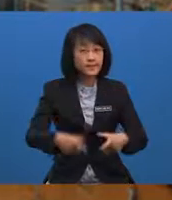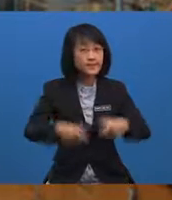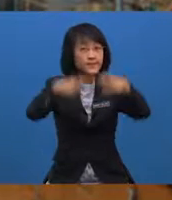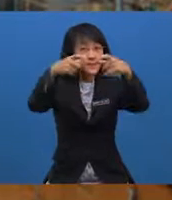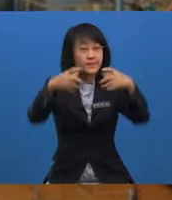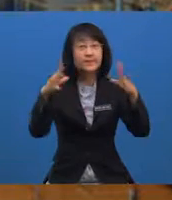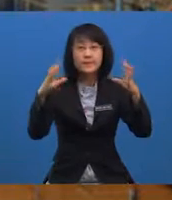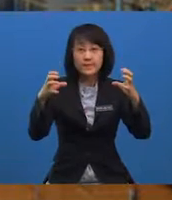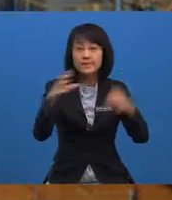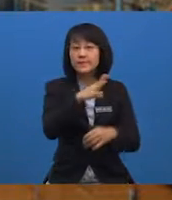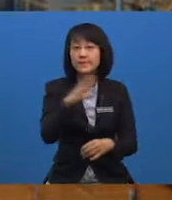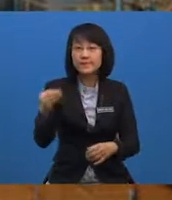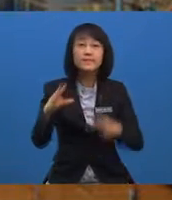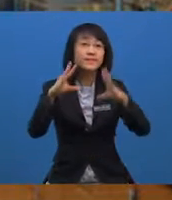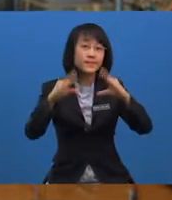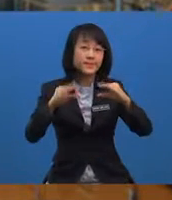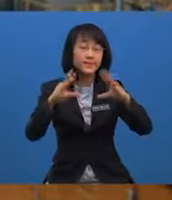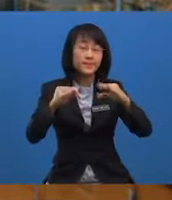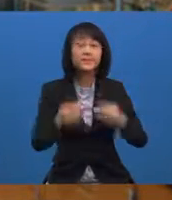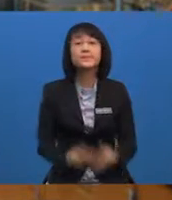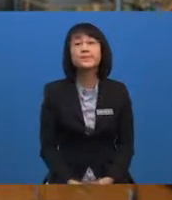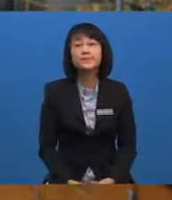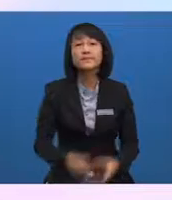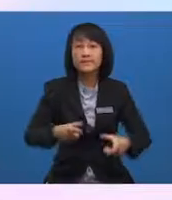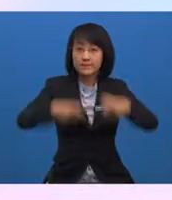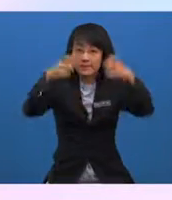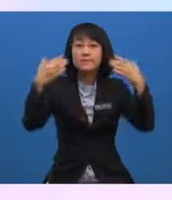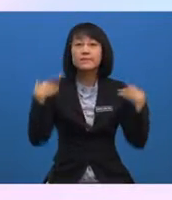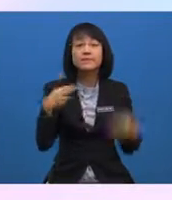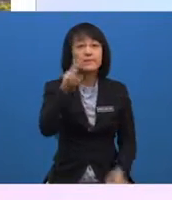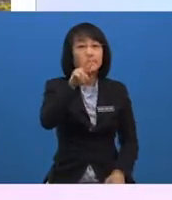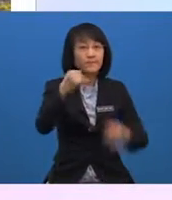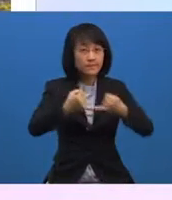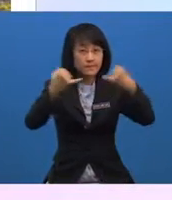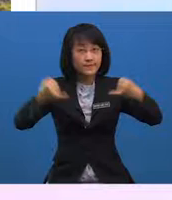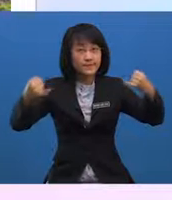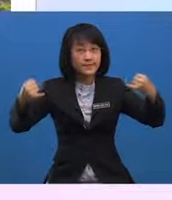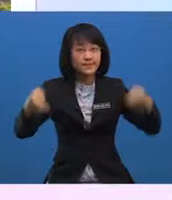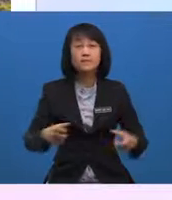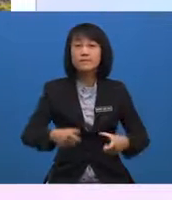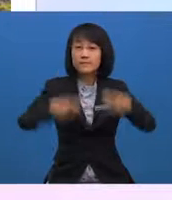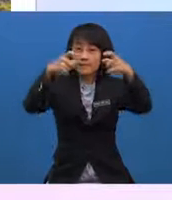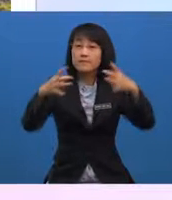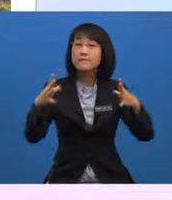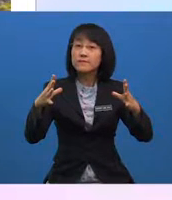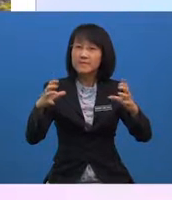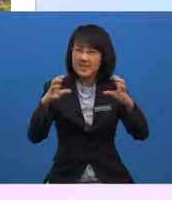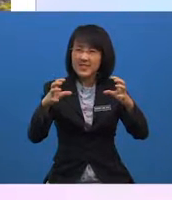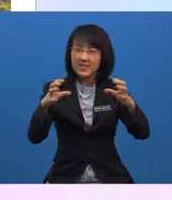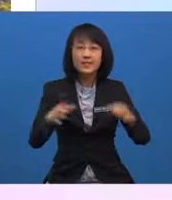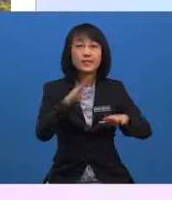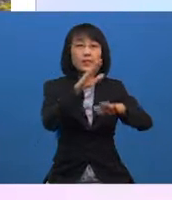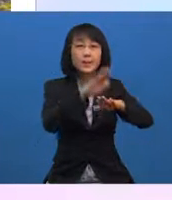lembut. Batang juga mempunyai dua jenis. Batang yang keras kita panggil sebagai